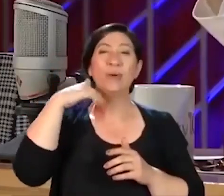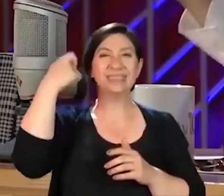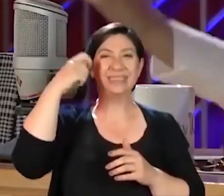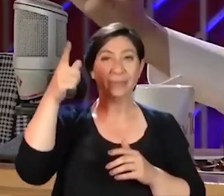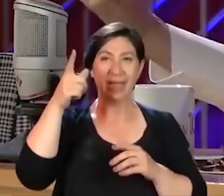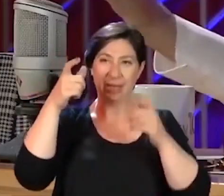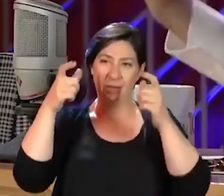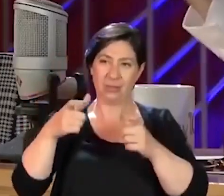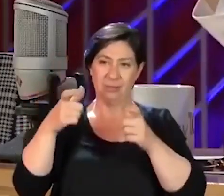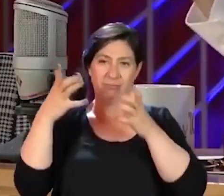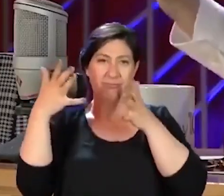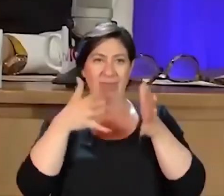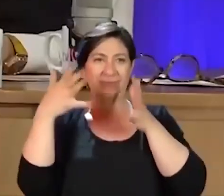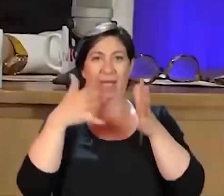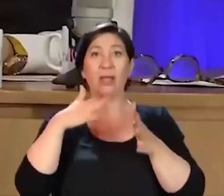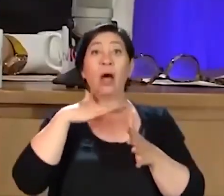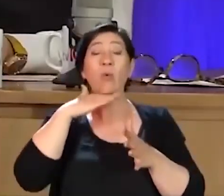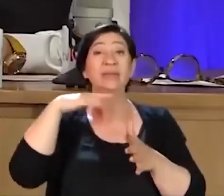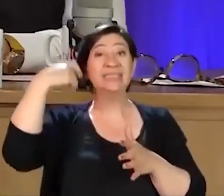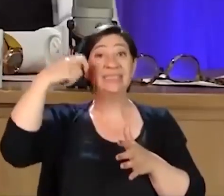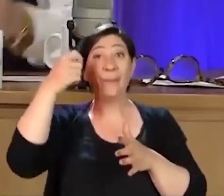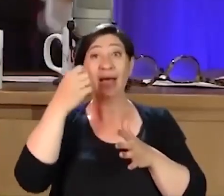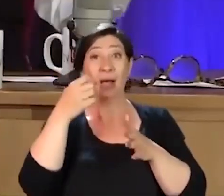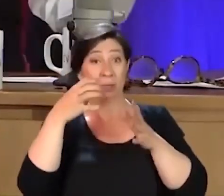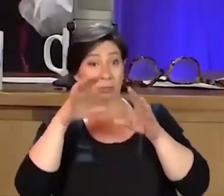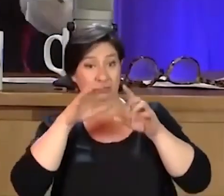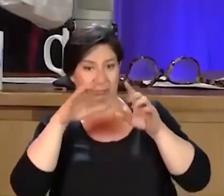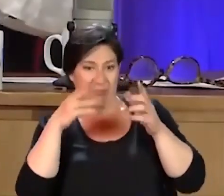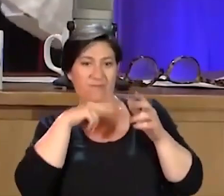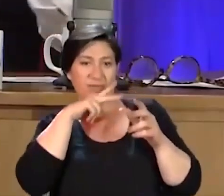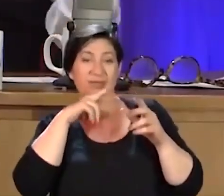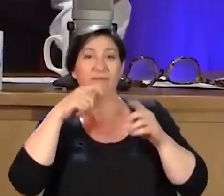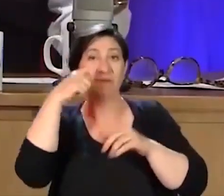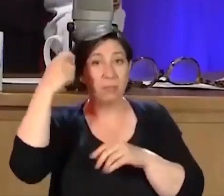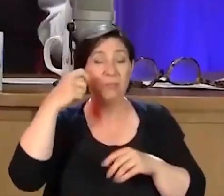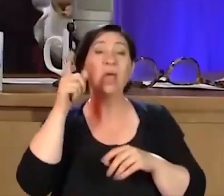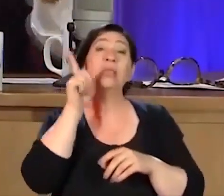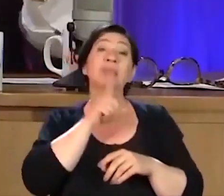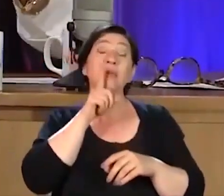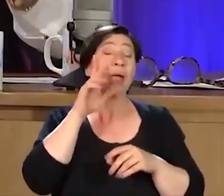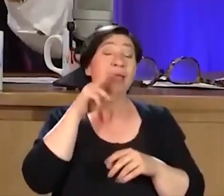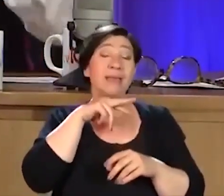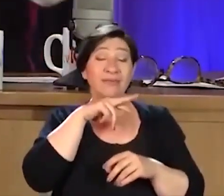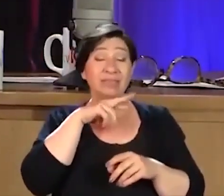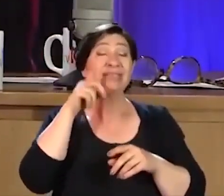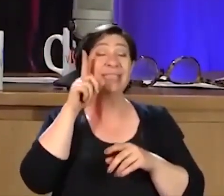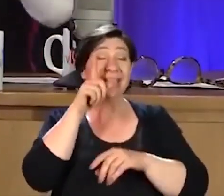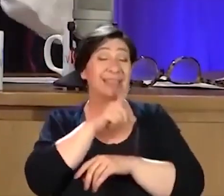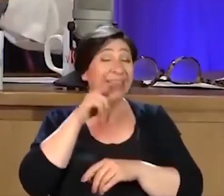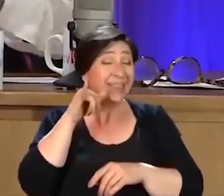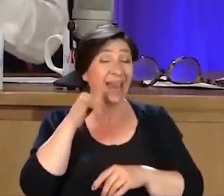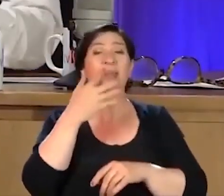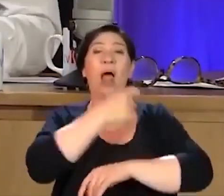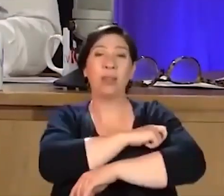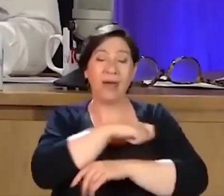Avrupa sinemasının sektörü besleyen, özellikle Avrupa'da sinema sektörünü besleyen, mesela Fransız filmleri, Alman filmleri, İtalyan filmleri hakikaten sektöre